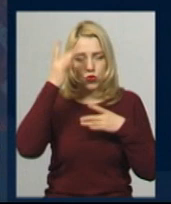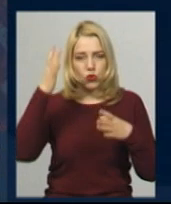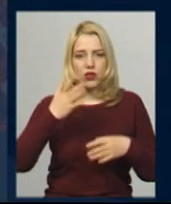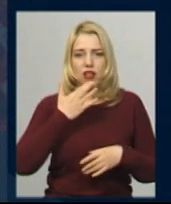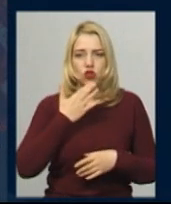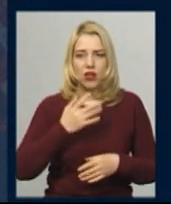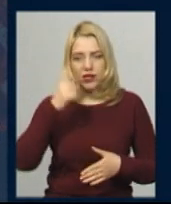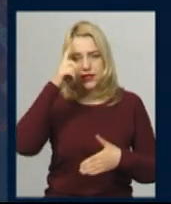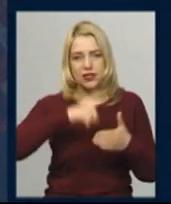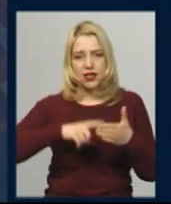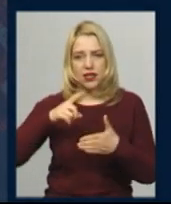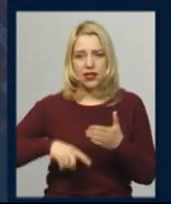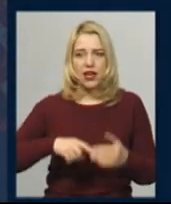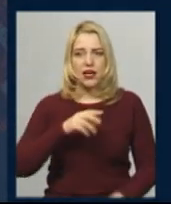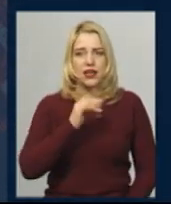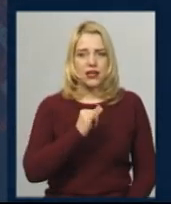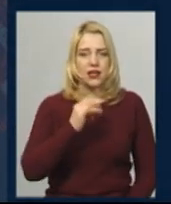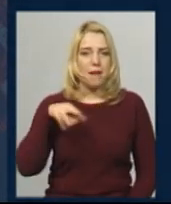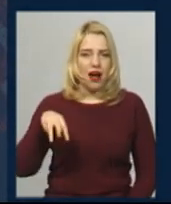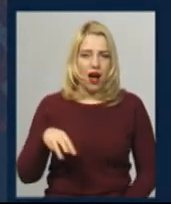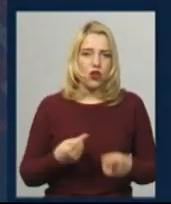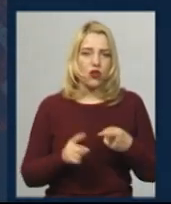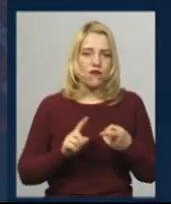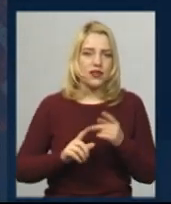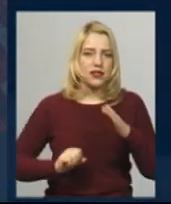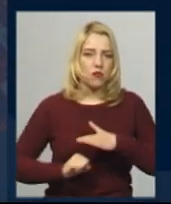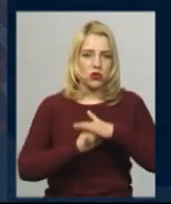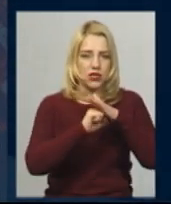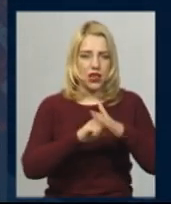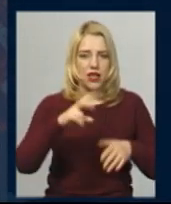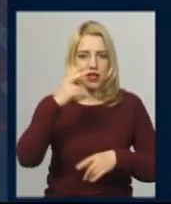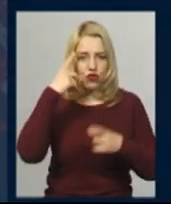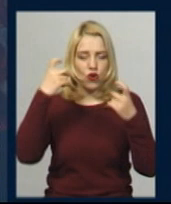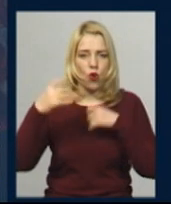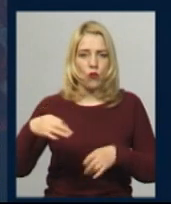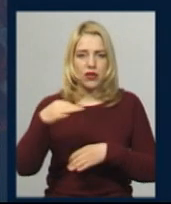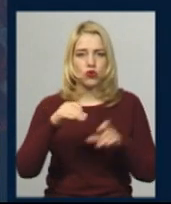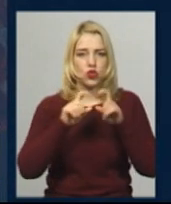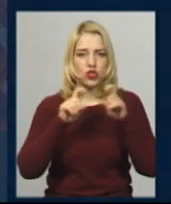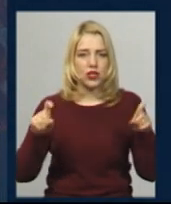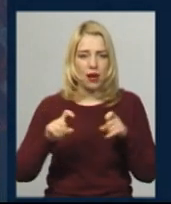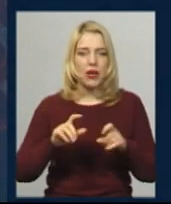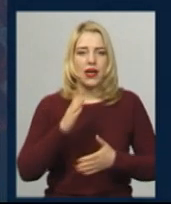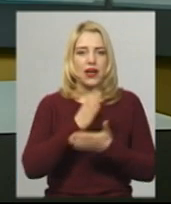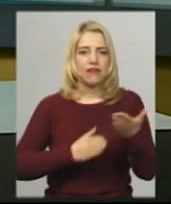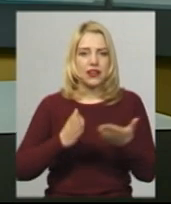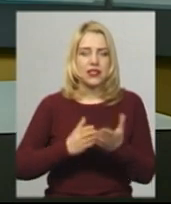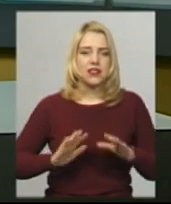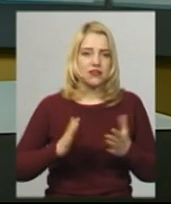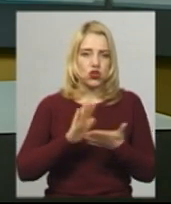національностей та релігій Інна Михайлова із посиланням на інформацію обласного штабу з ліквідації надзвичайної ситуації.